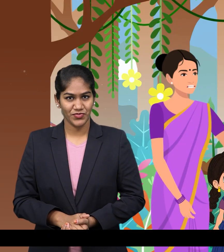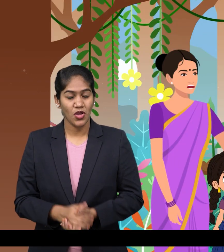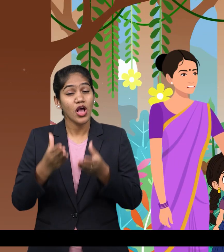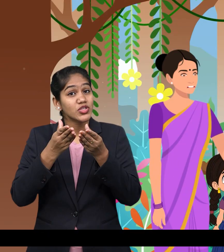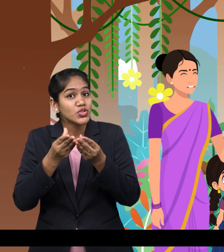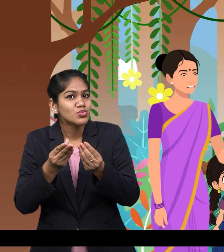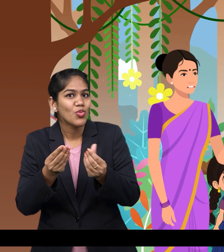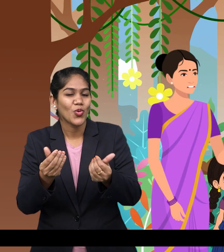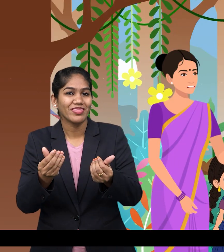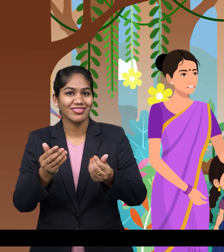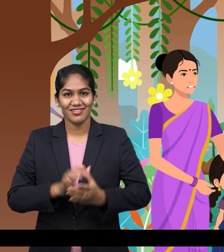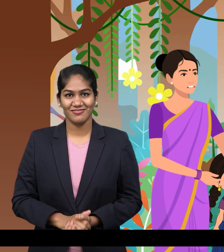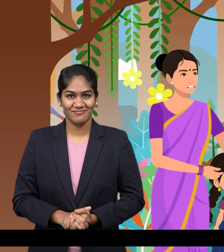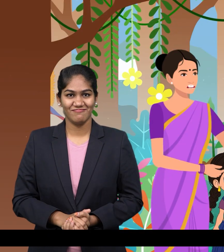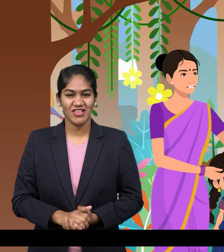మృదువైన,